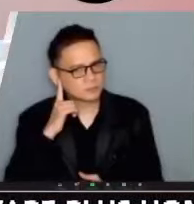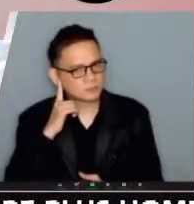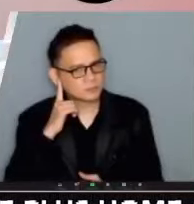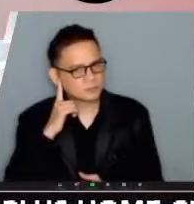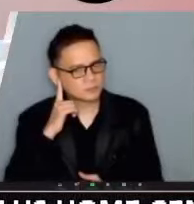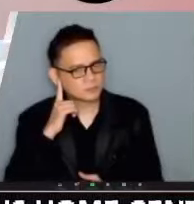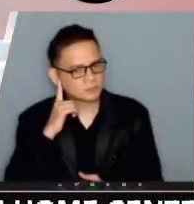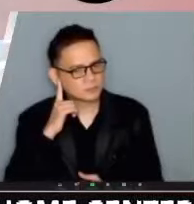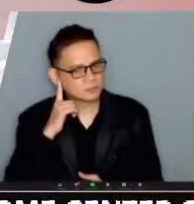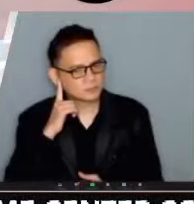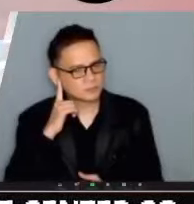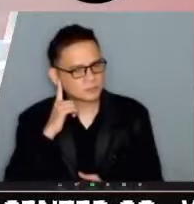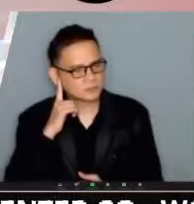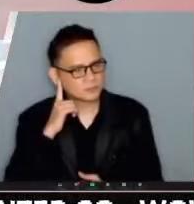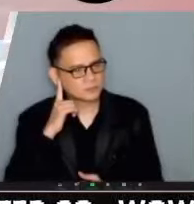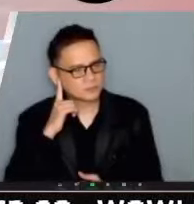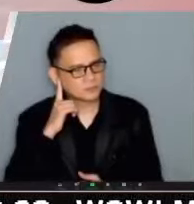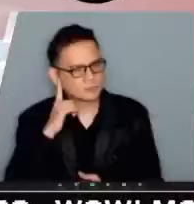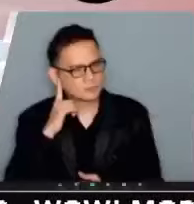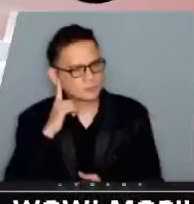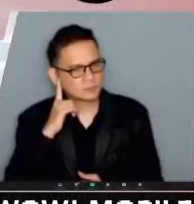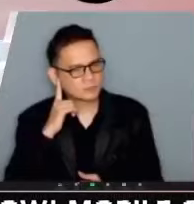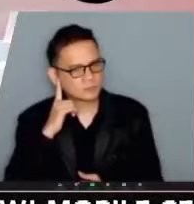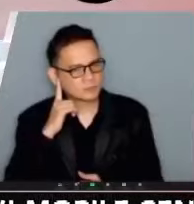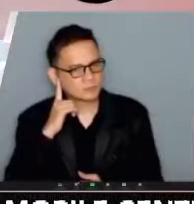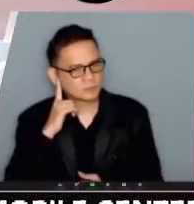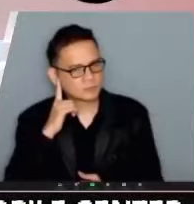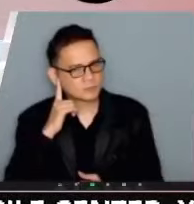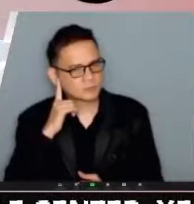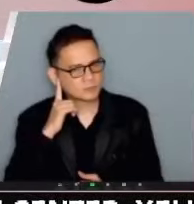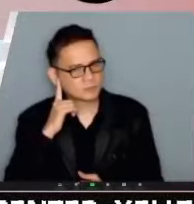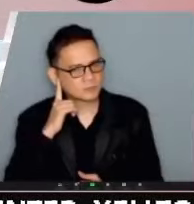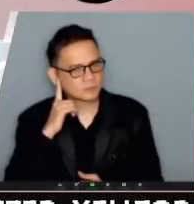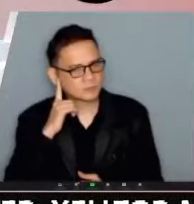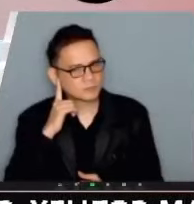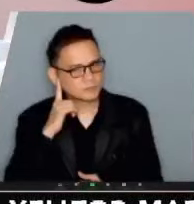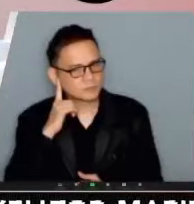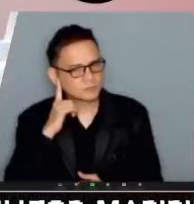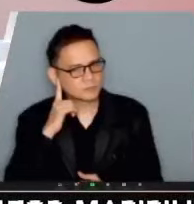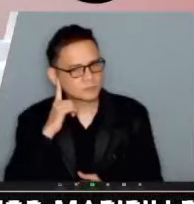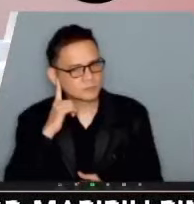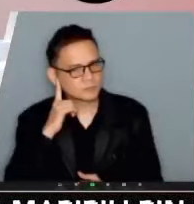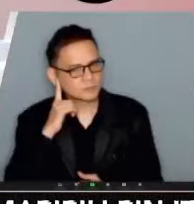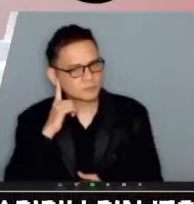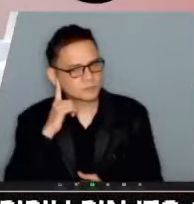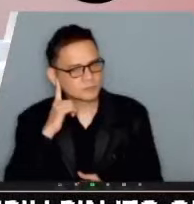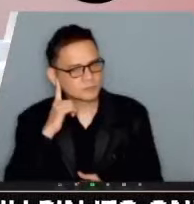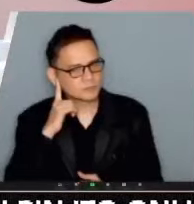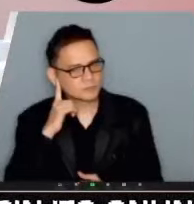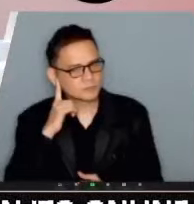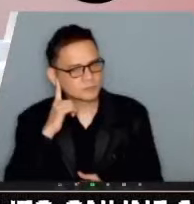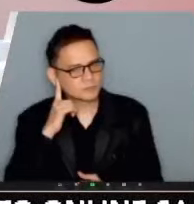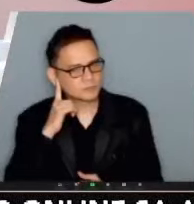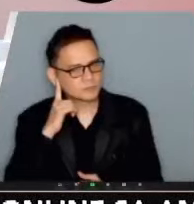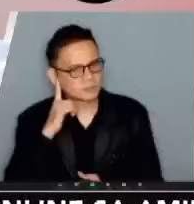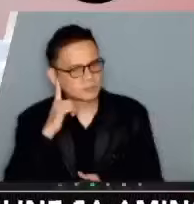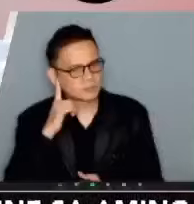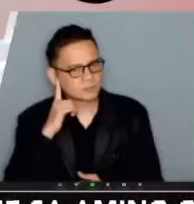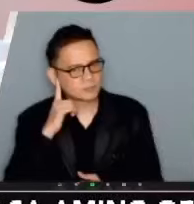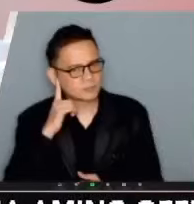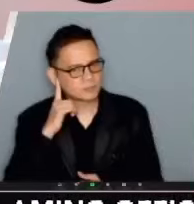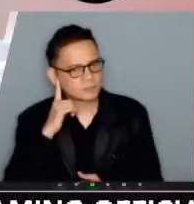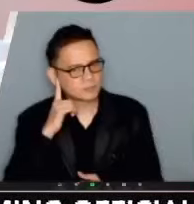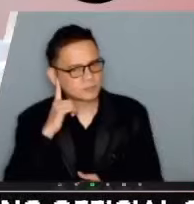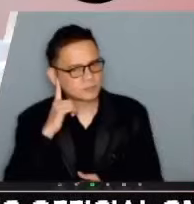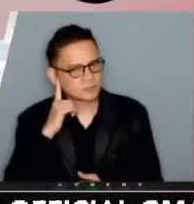Yung pagpasok ng Israeli na sundalo o forces, Southern Lebanon yan, wala mong transcripture doon. May tilang